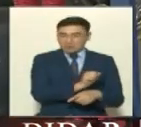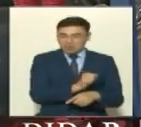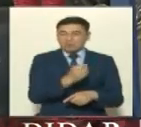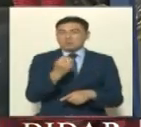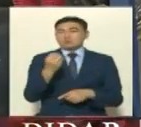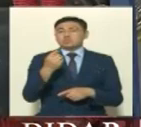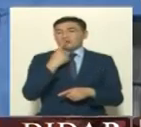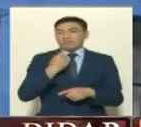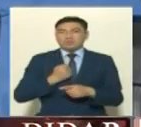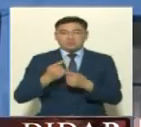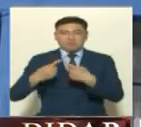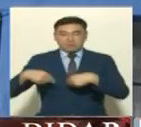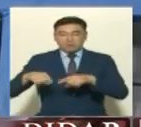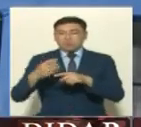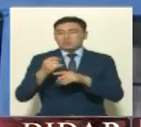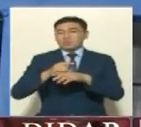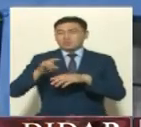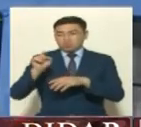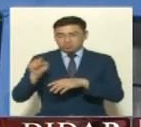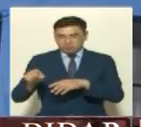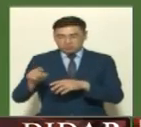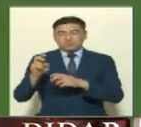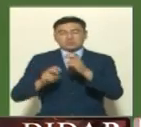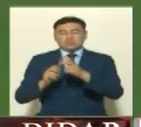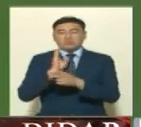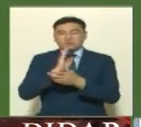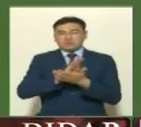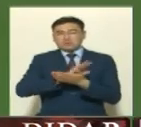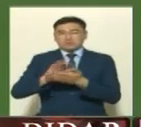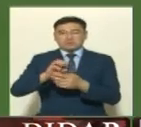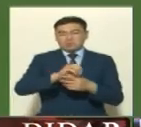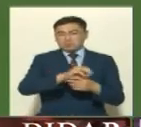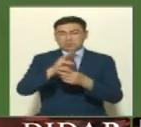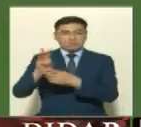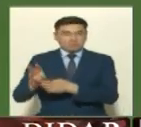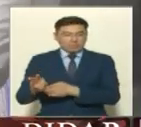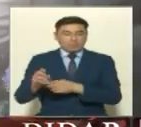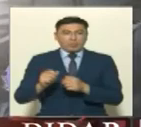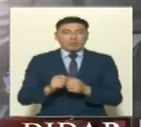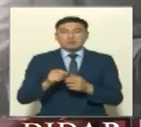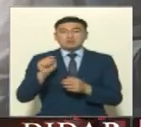словам руководителя завода, текущие работы по модернизации будут завершены в октябре. В случае ввода в эксплуатацию новой